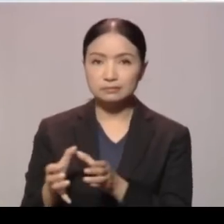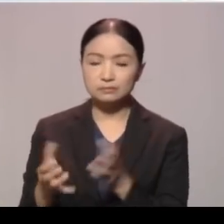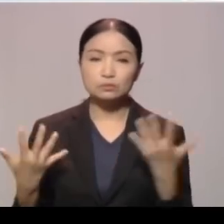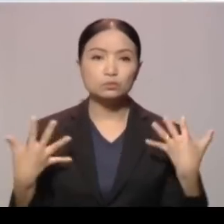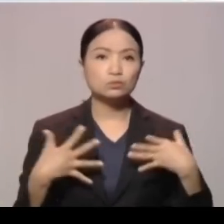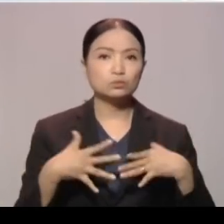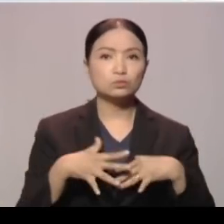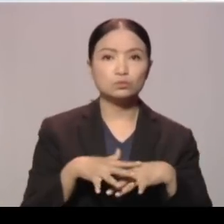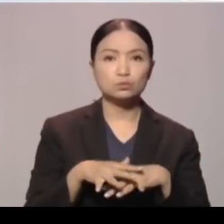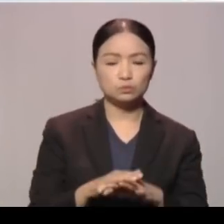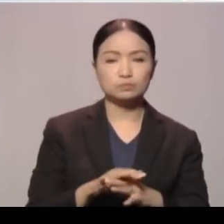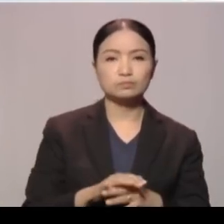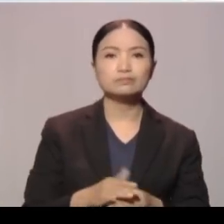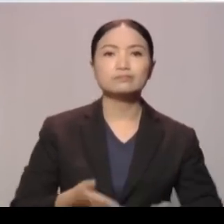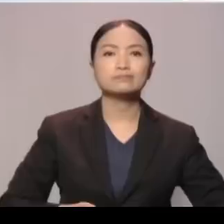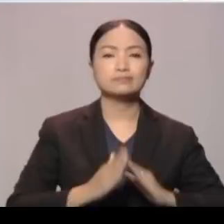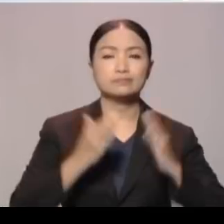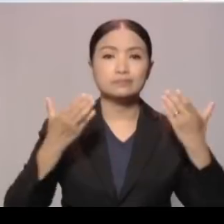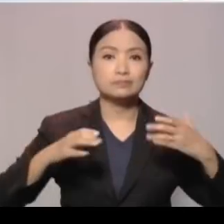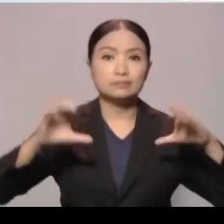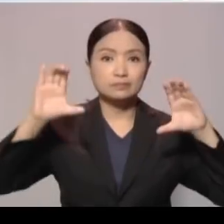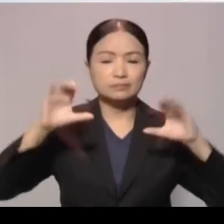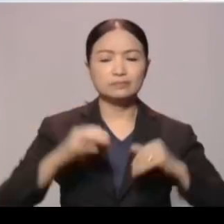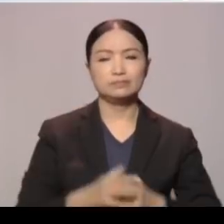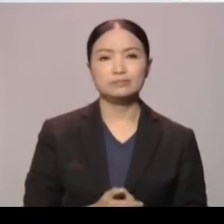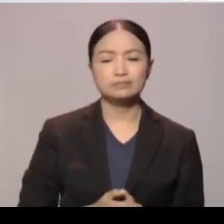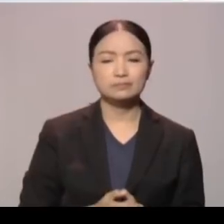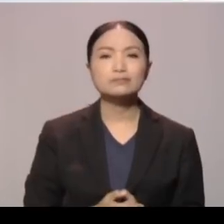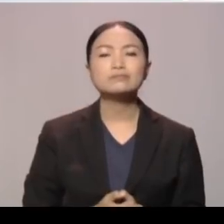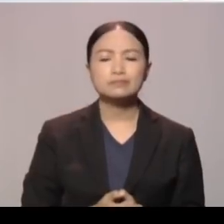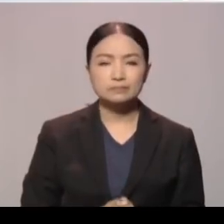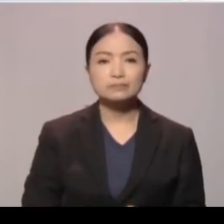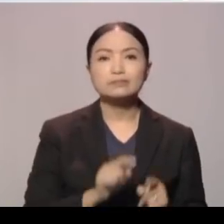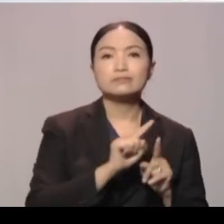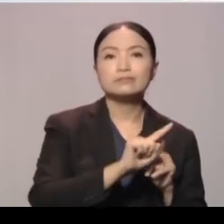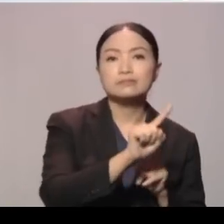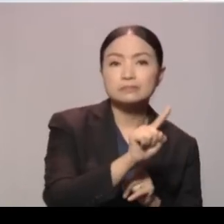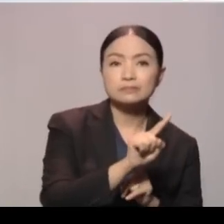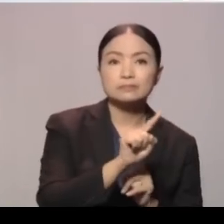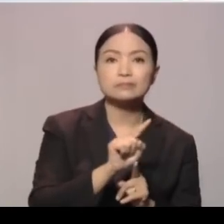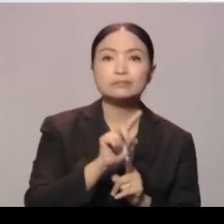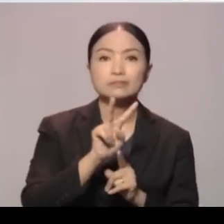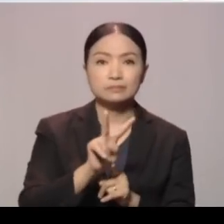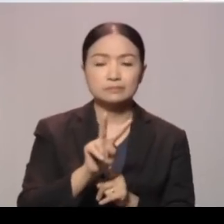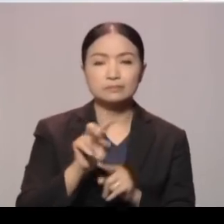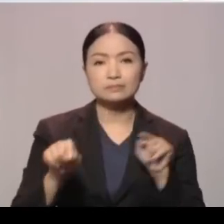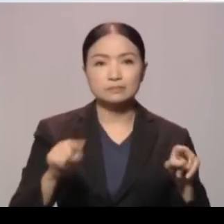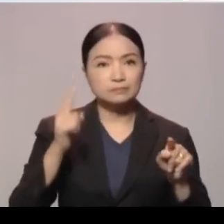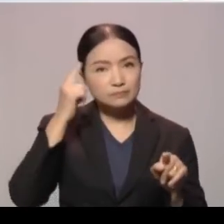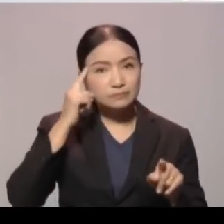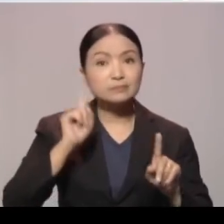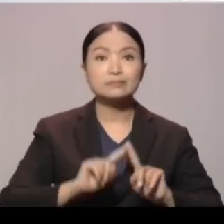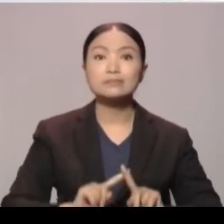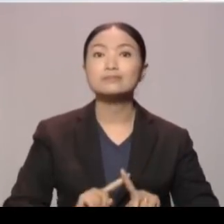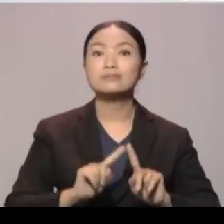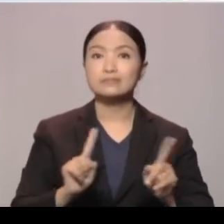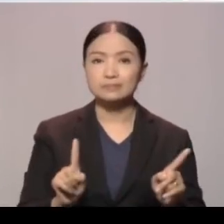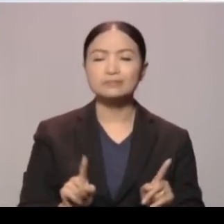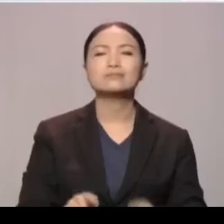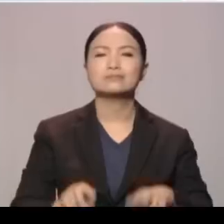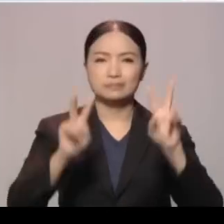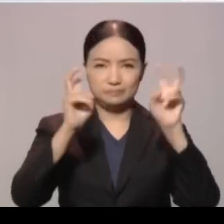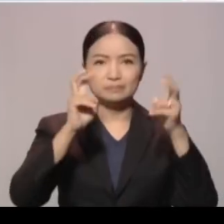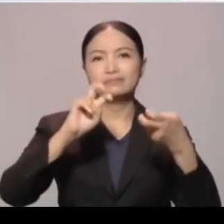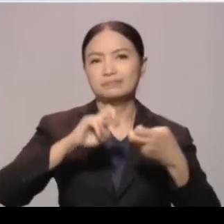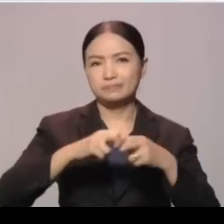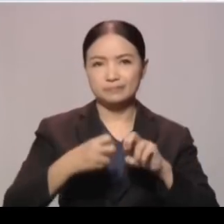ากอยู่แต่ประเด็นก็คืออันดับหนึ่งอันดับสองของพรรคที่มีเสียงข้างมากกลับมาเห็นต่างกันเองในประเด็นนี้มันก็เลยกลายเป็นประเด็นขึ้นมาครับ